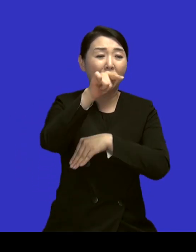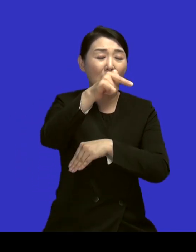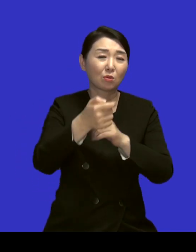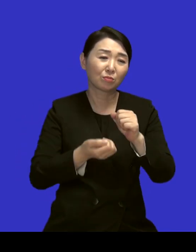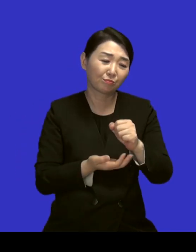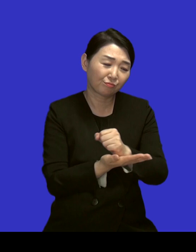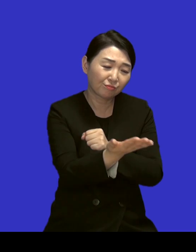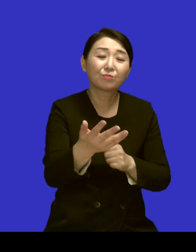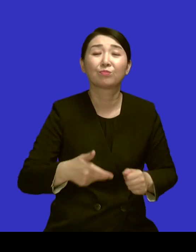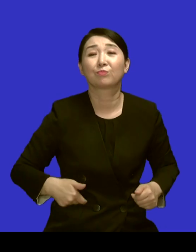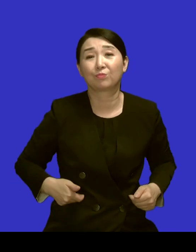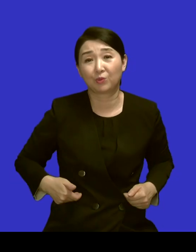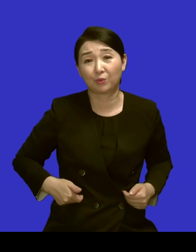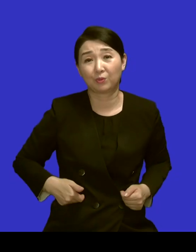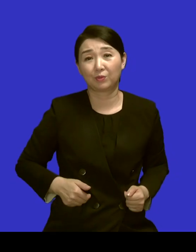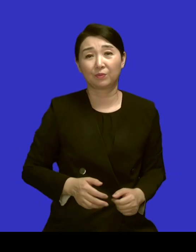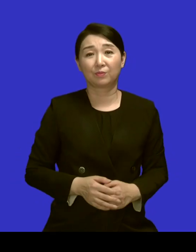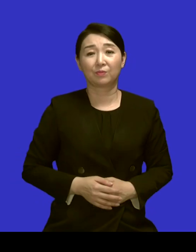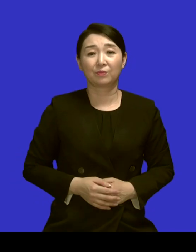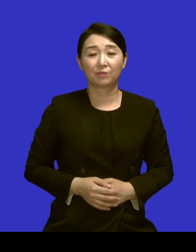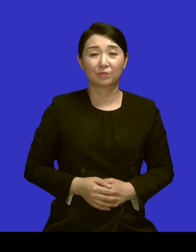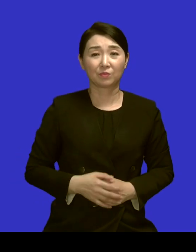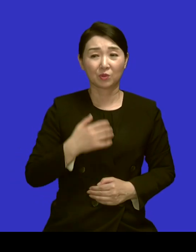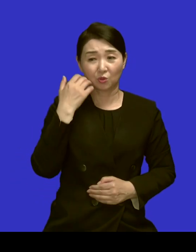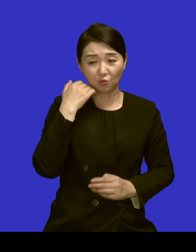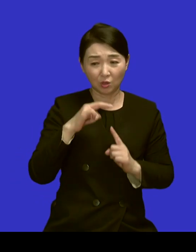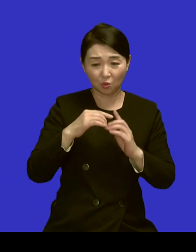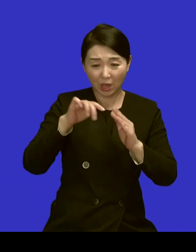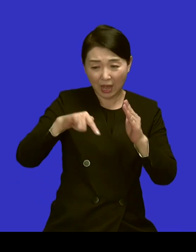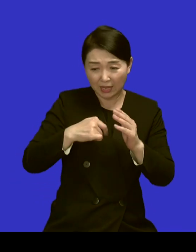흘러 나가야겠구나. 누군가는 교회